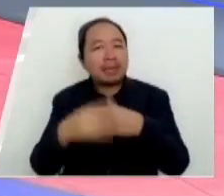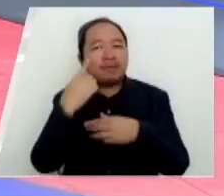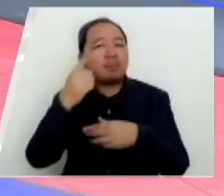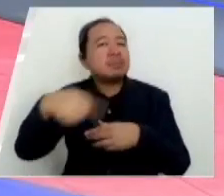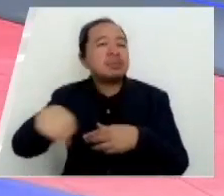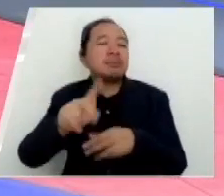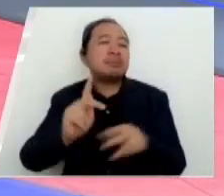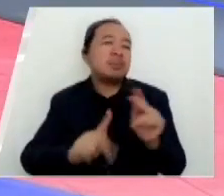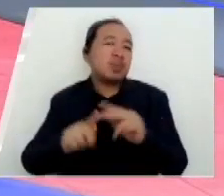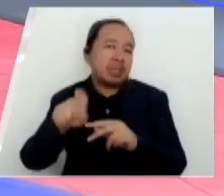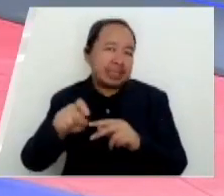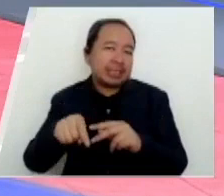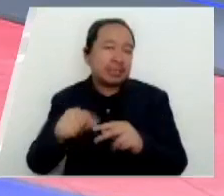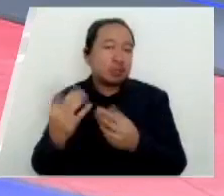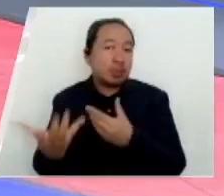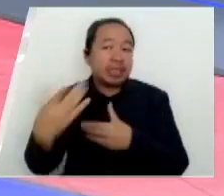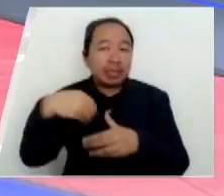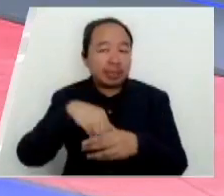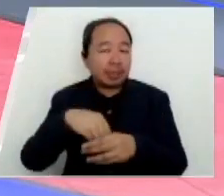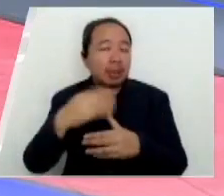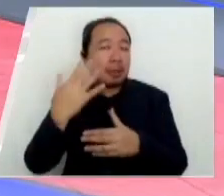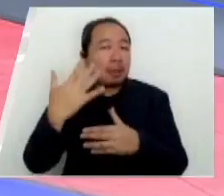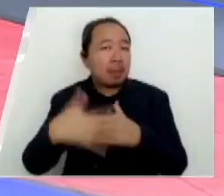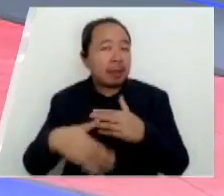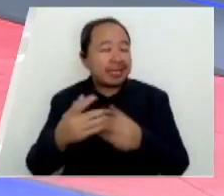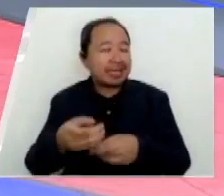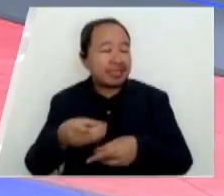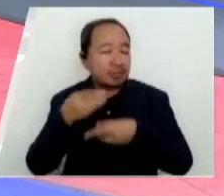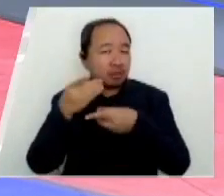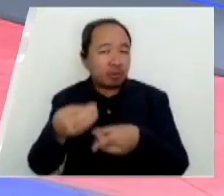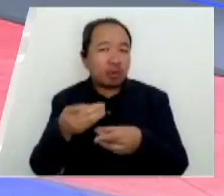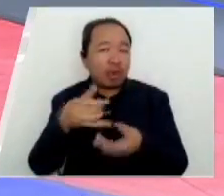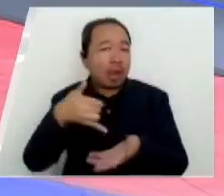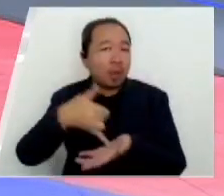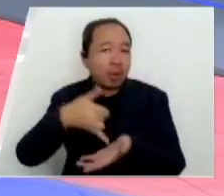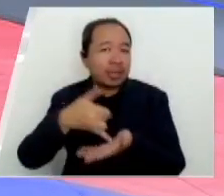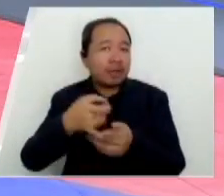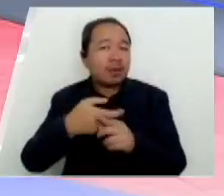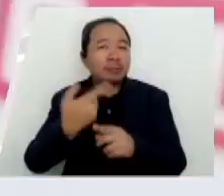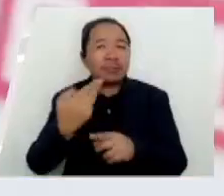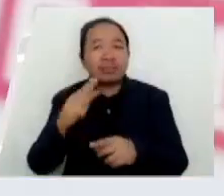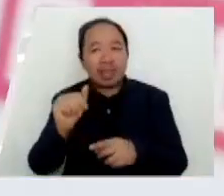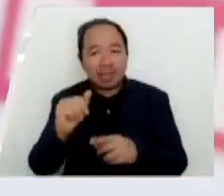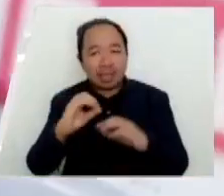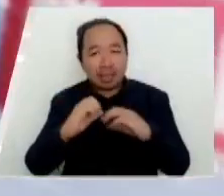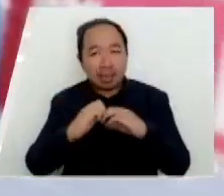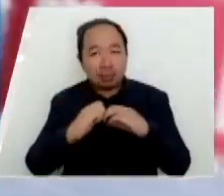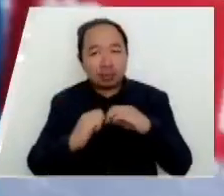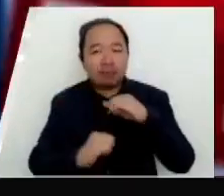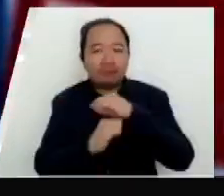Blood Galloner Awardee ng GMA Kapuso Foundation at Philippine Red Cross.